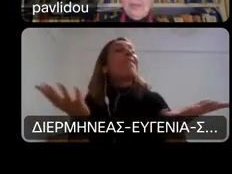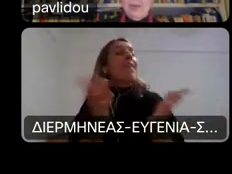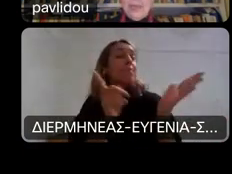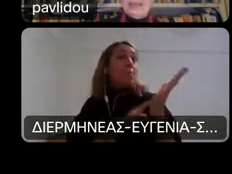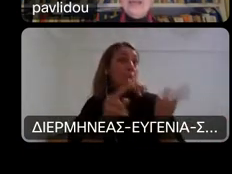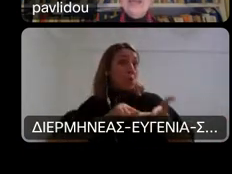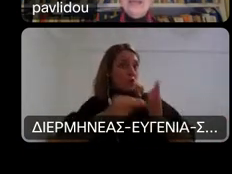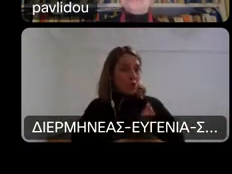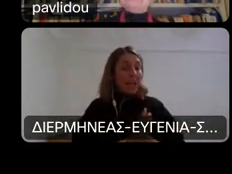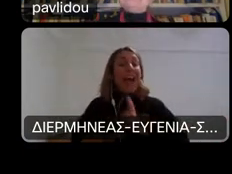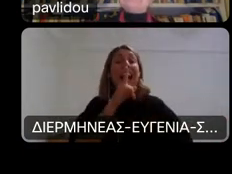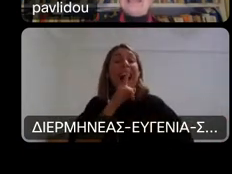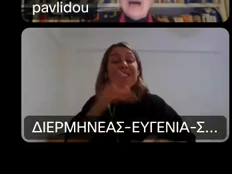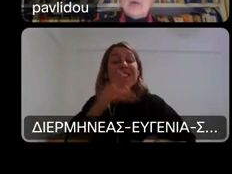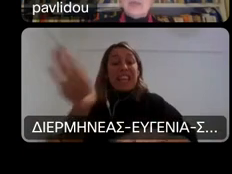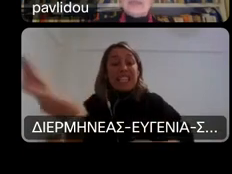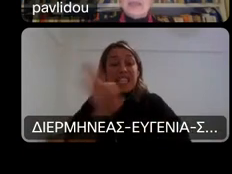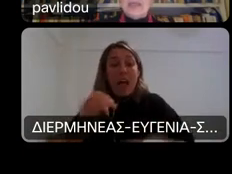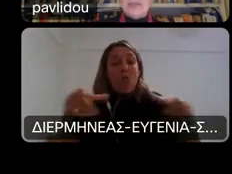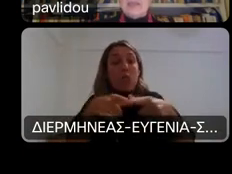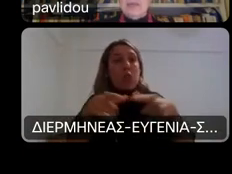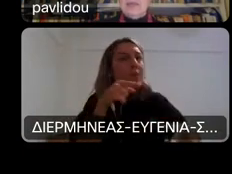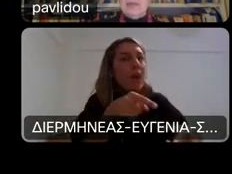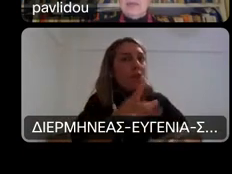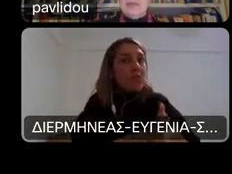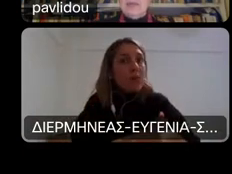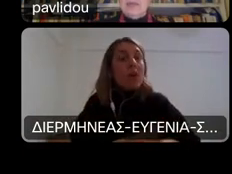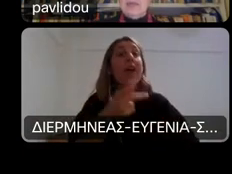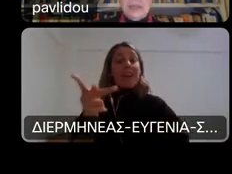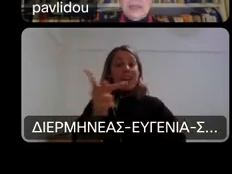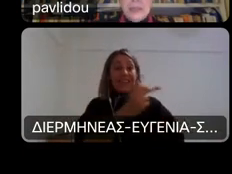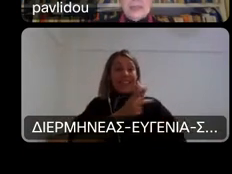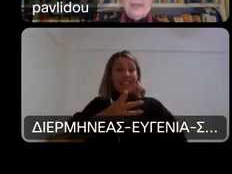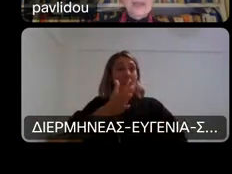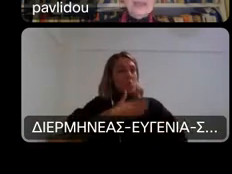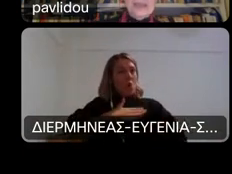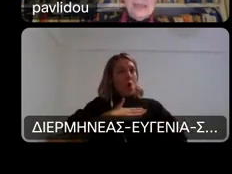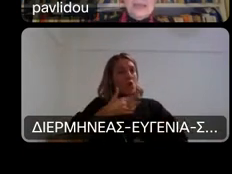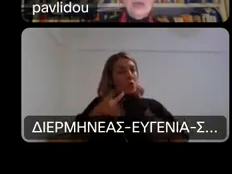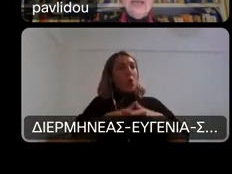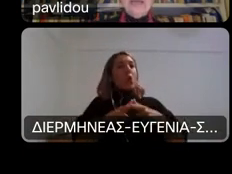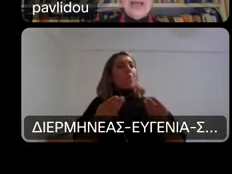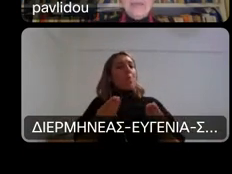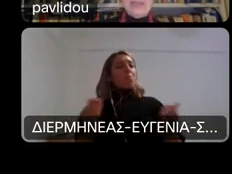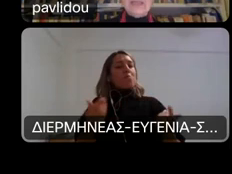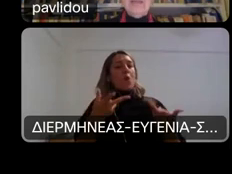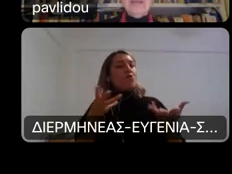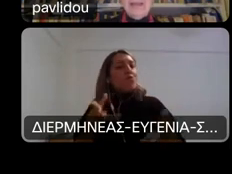τις επιλογές, να τις τεστάρουμε στις δικές μας κοινότητες πρακτικής. Και τρίτον, να